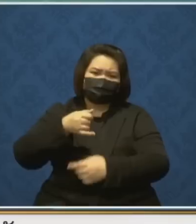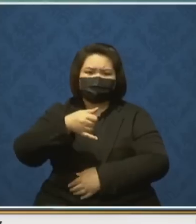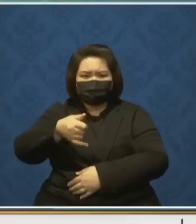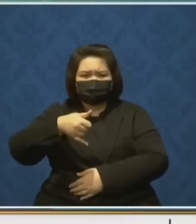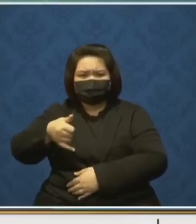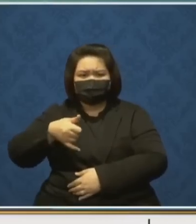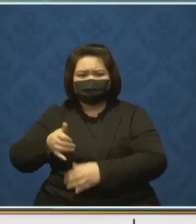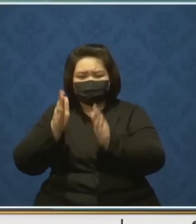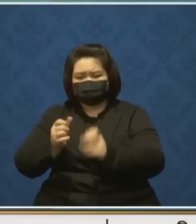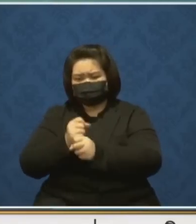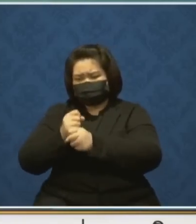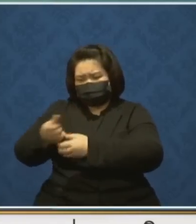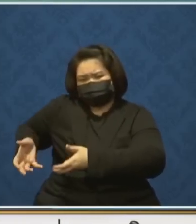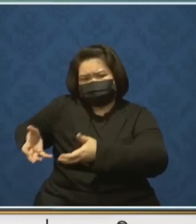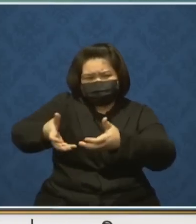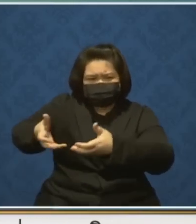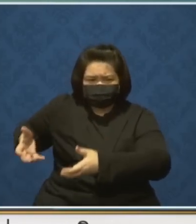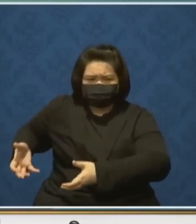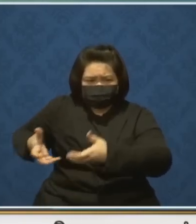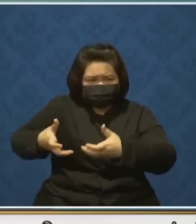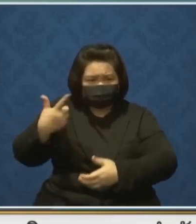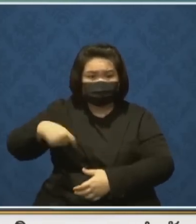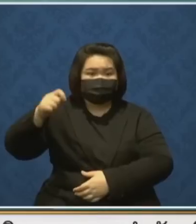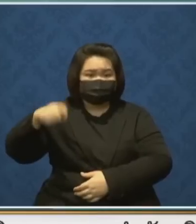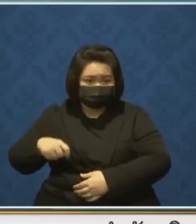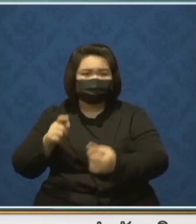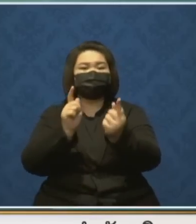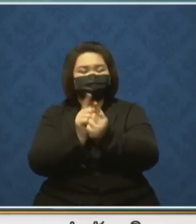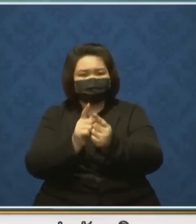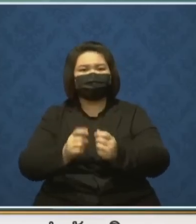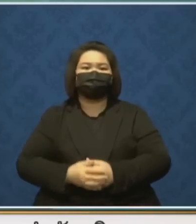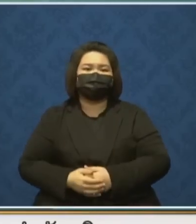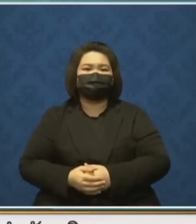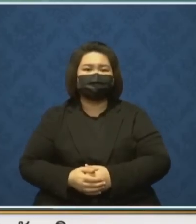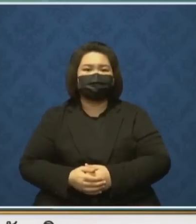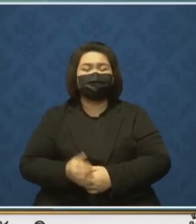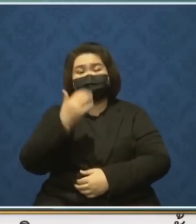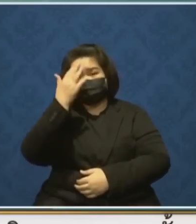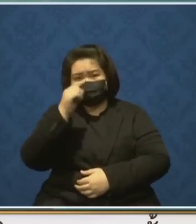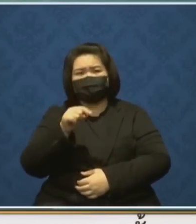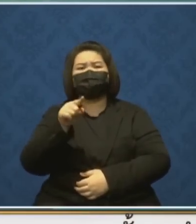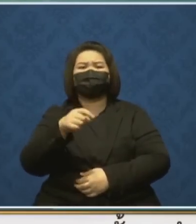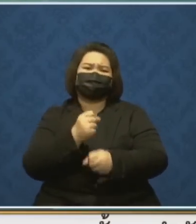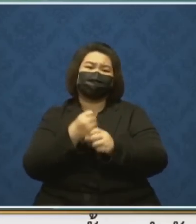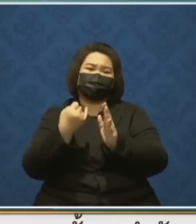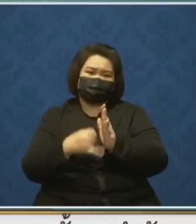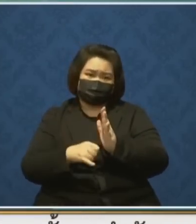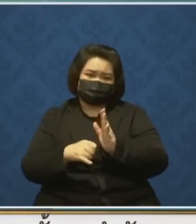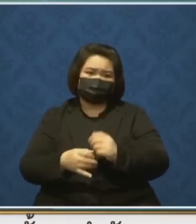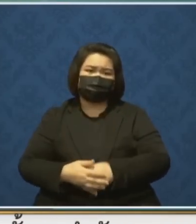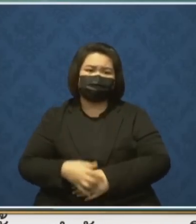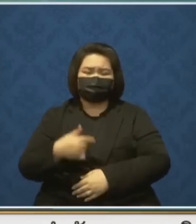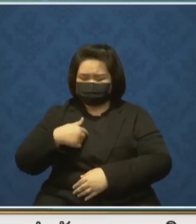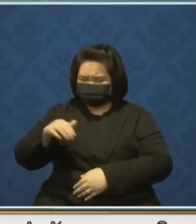เจ้านาทีหอบห่วกันไปขึ้นสานเพราะสิงที่พวกท่านก่อไว้แล้วผมกสั่ง